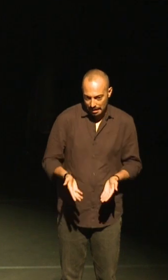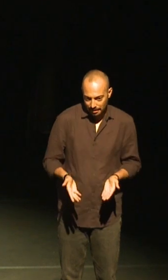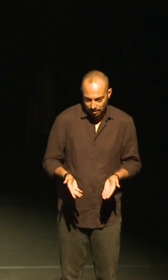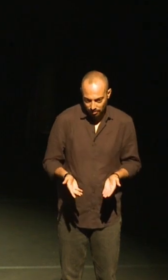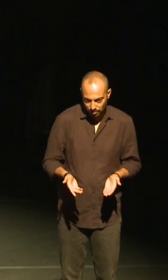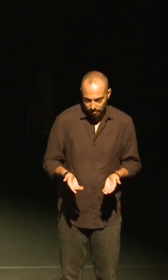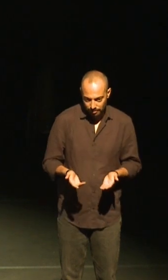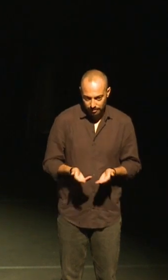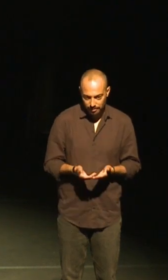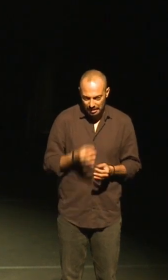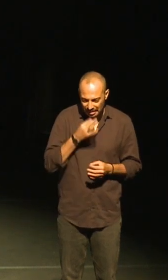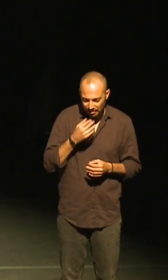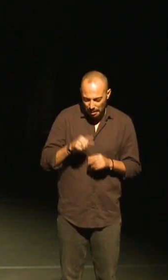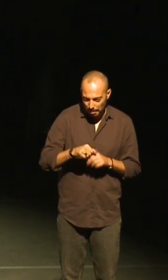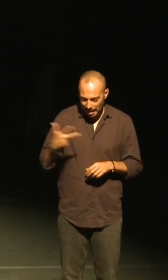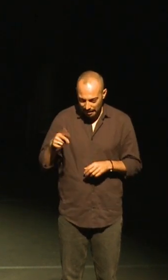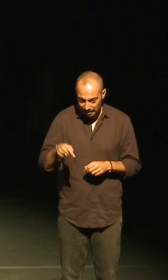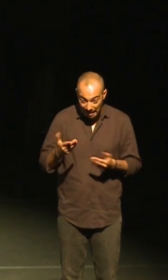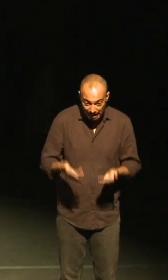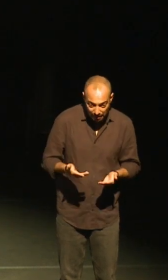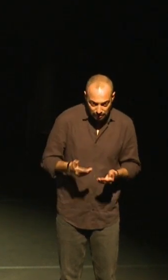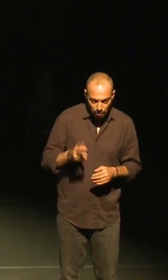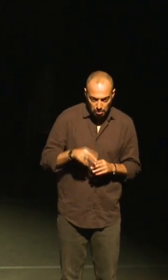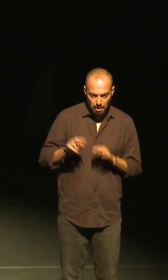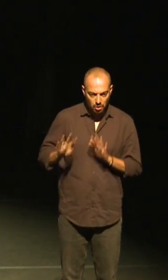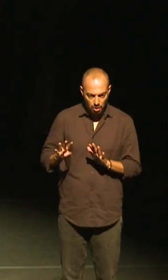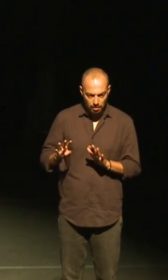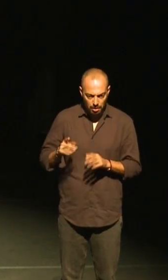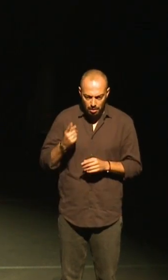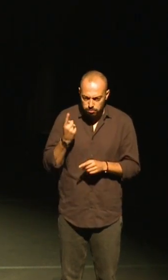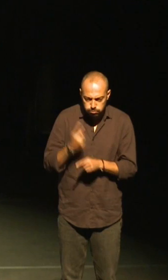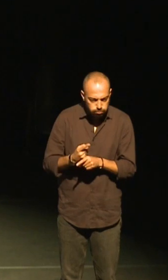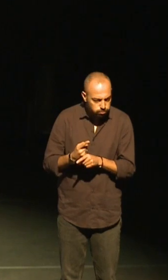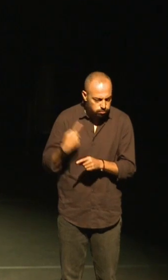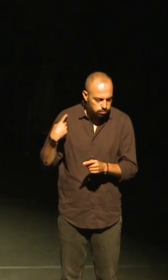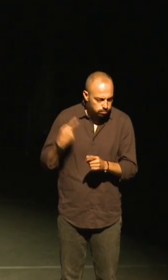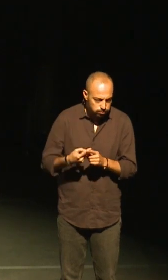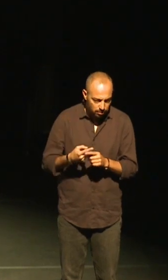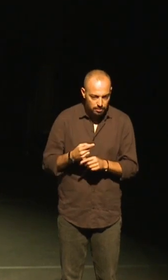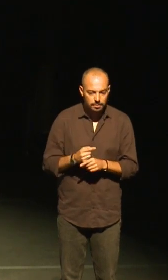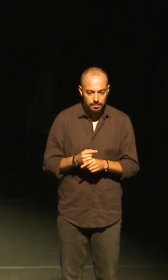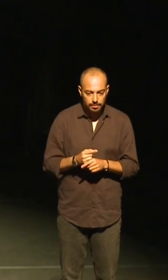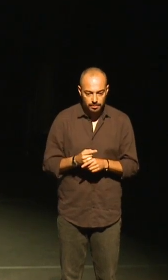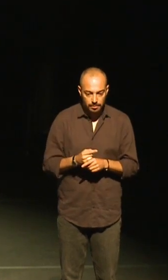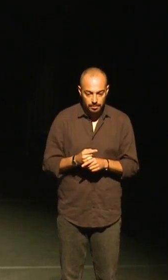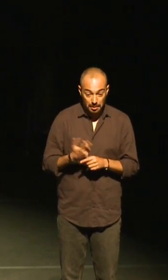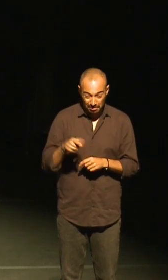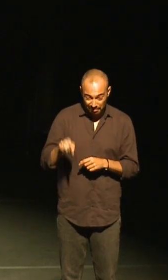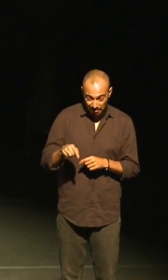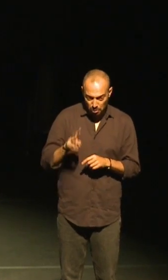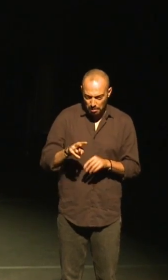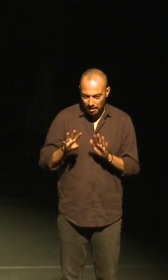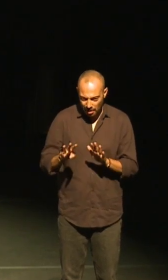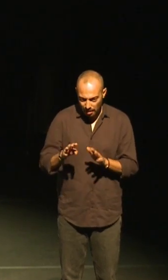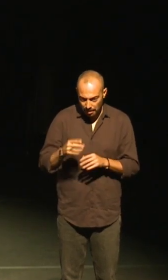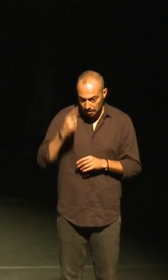parsa adesso perché avrei avuto questa intuizione da dove era emersa questa questa